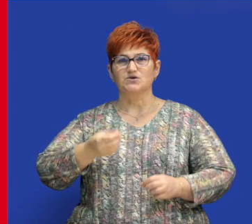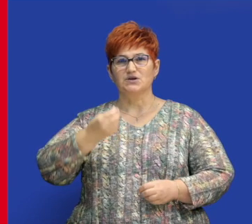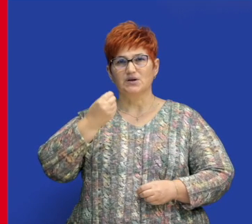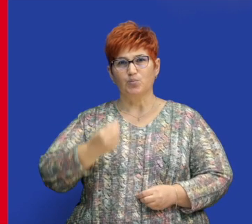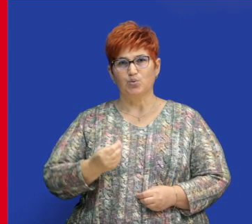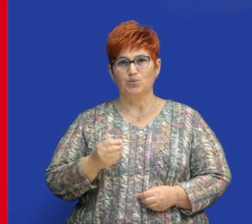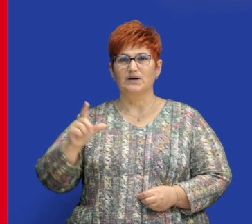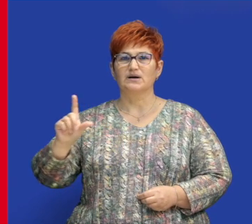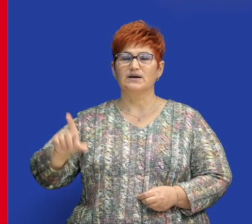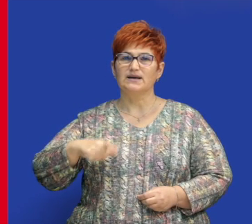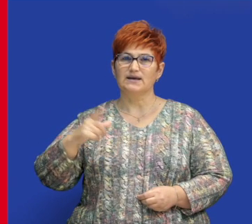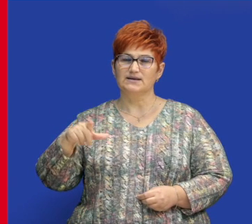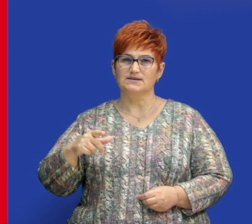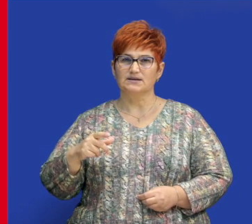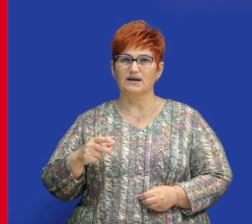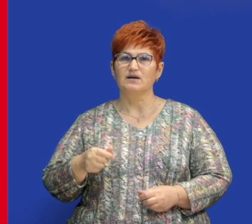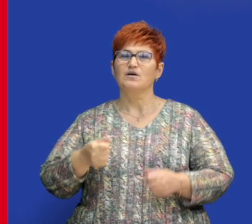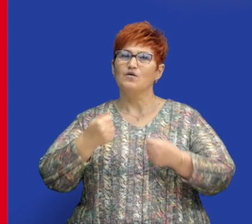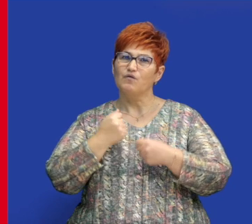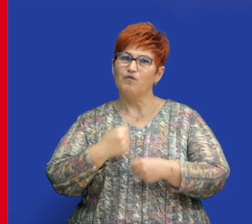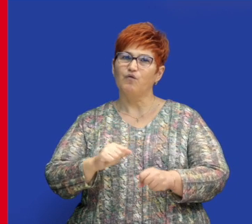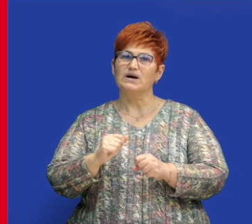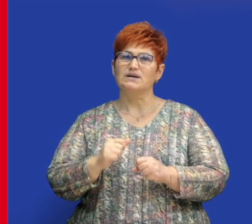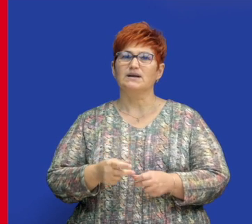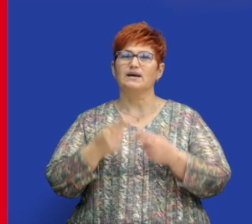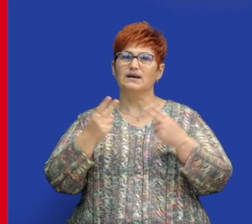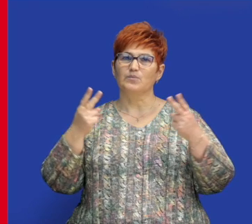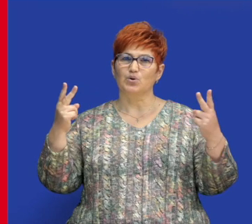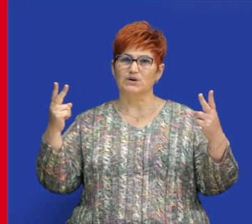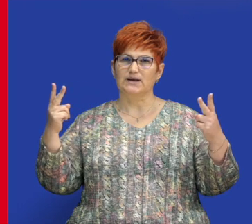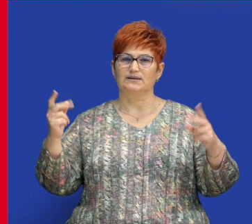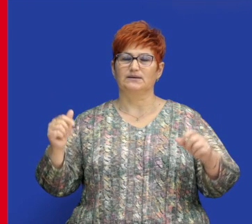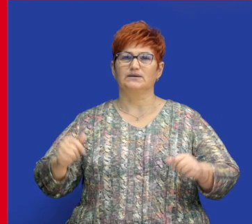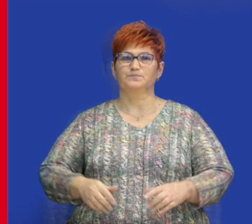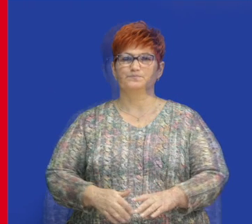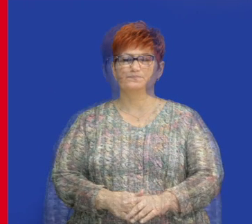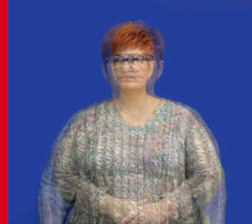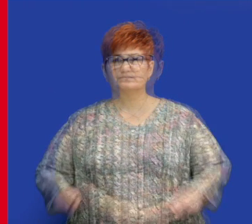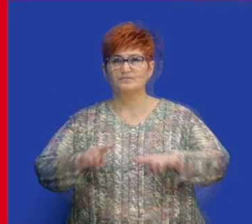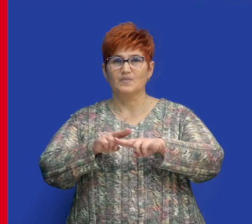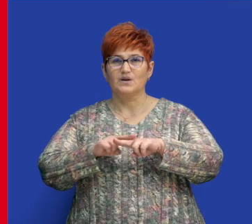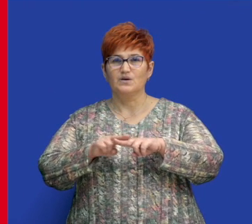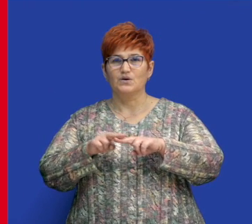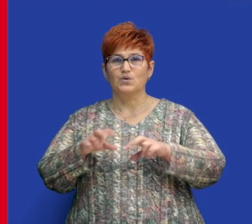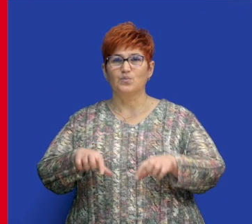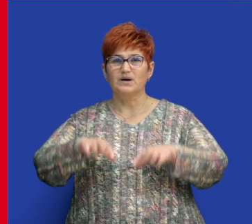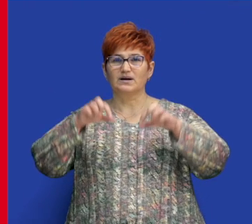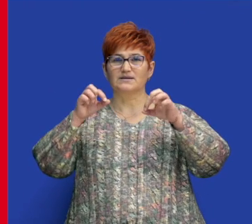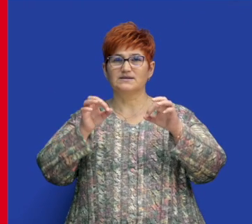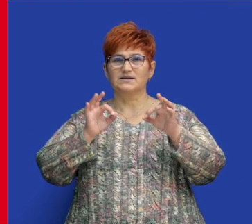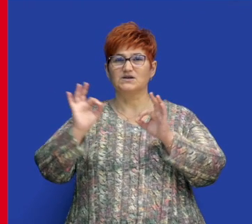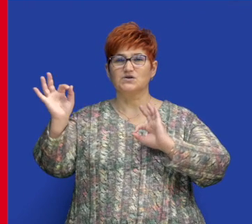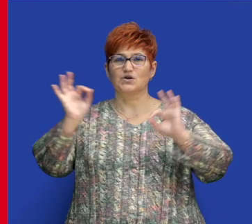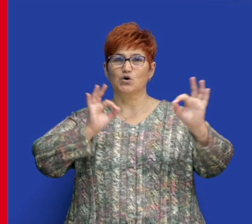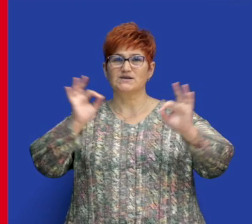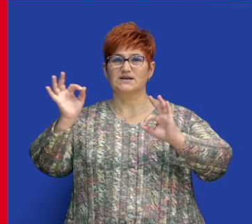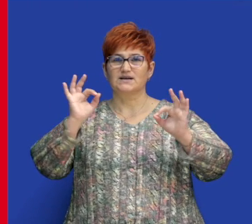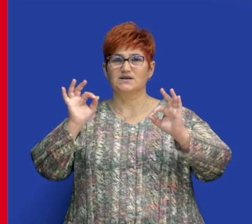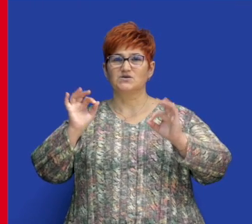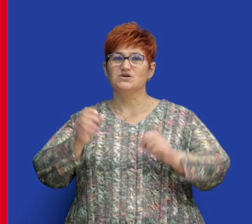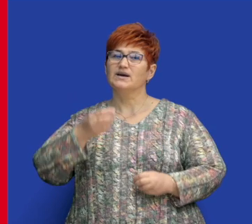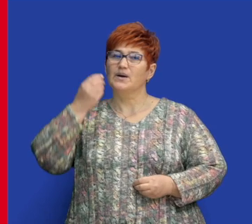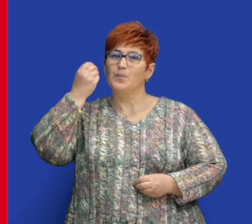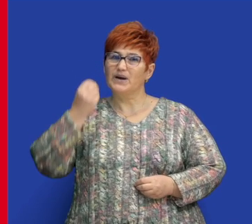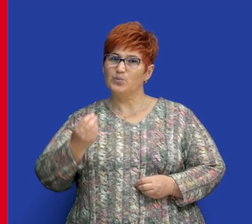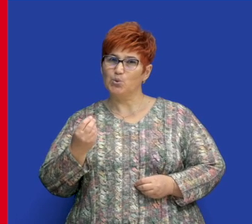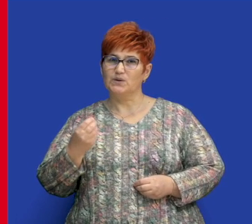közepes éttermekben is jellemzően nagy hangsúlyt helyeznek a szakszerű felszolgálásra, az asztal és a teríték tisztaságára, a